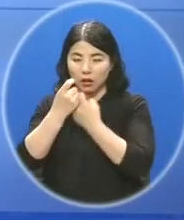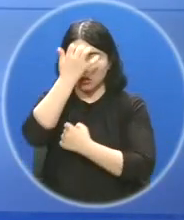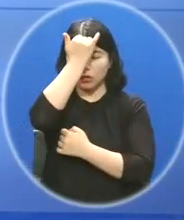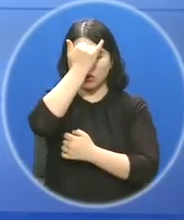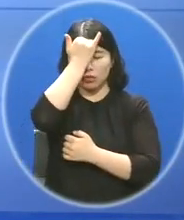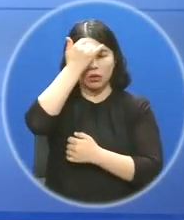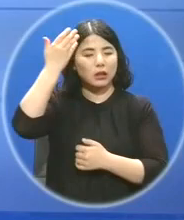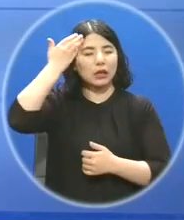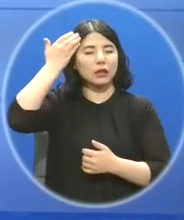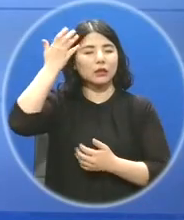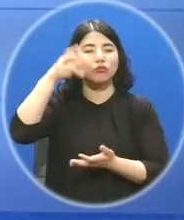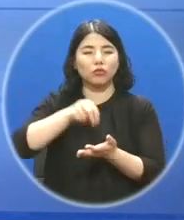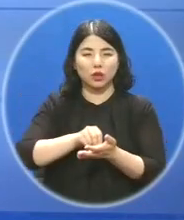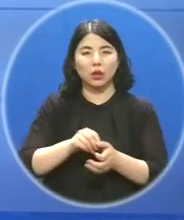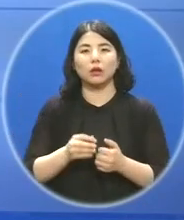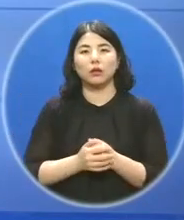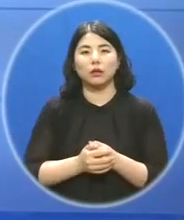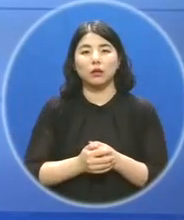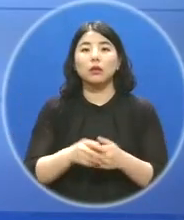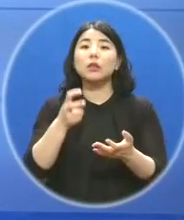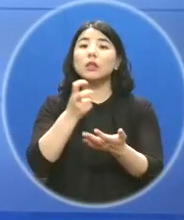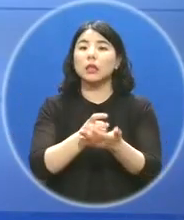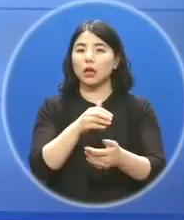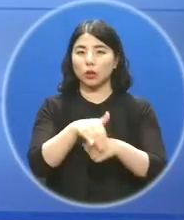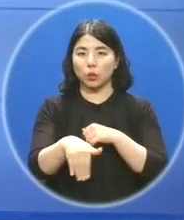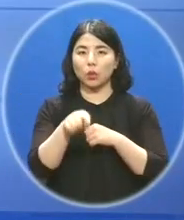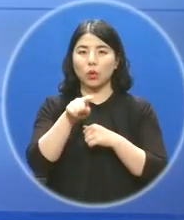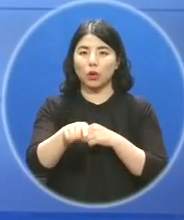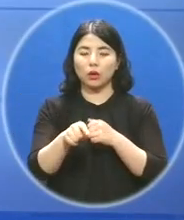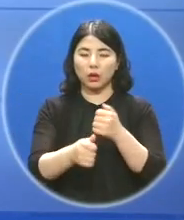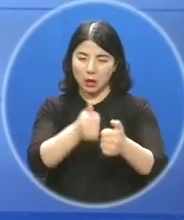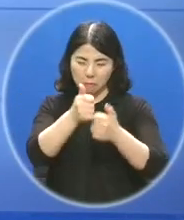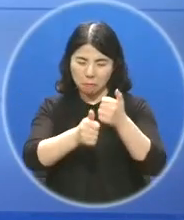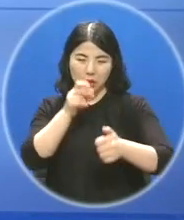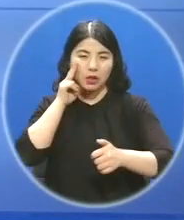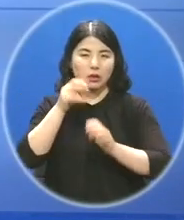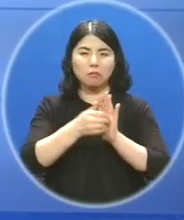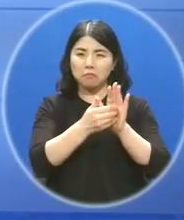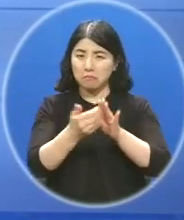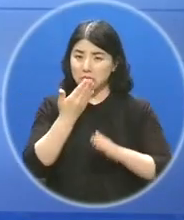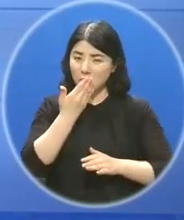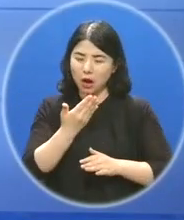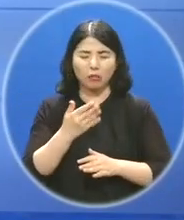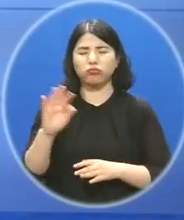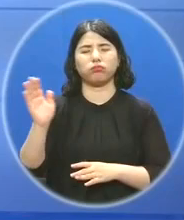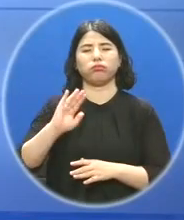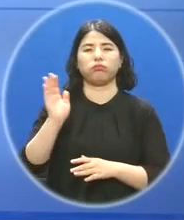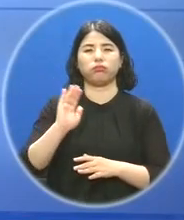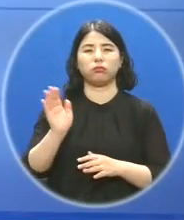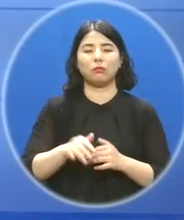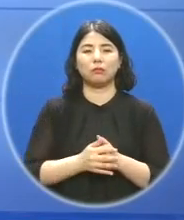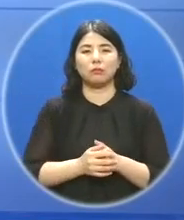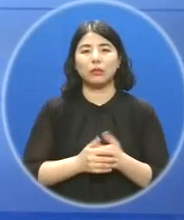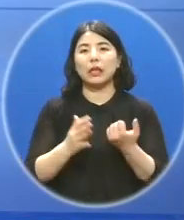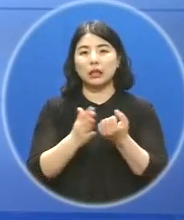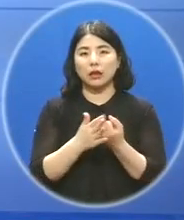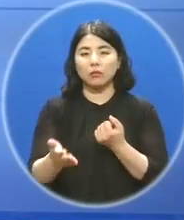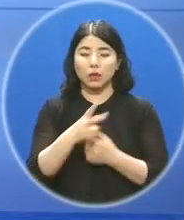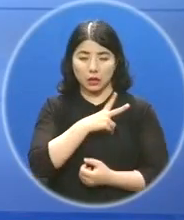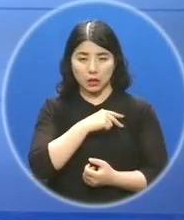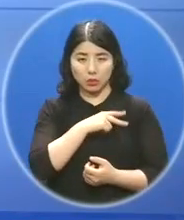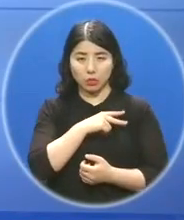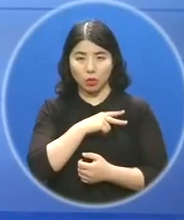윤리적인 의식입니다. 사실은. 이 제도가 그 과열 경쟁을 막을 수 있느냐. 뭐 그렇지는 않거든요, 사실은. 그래서